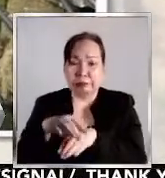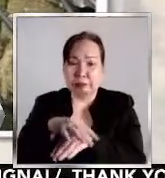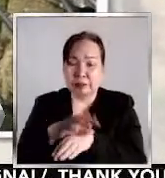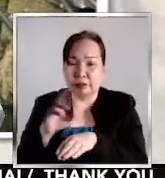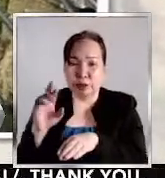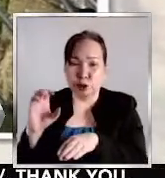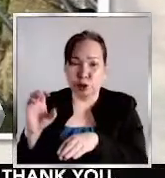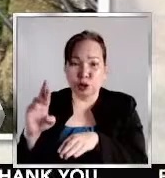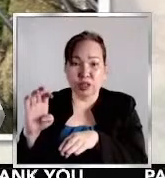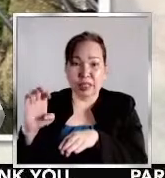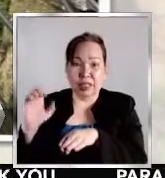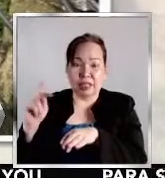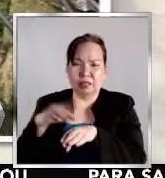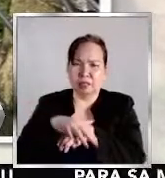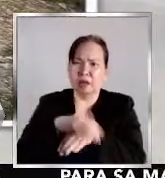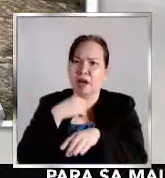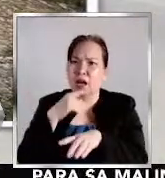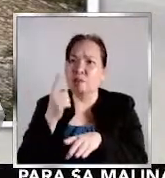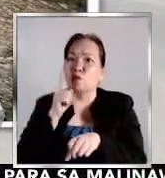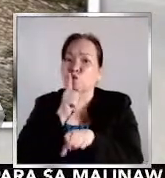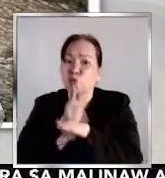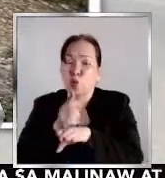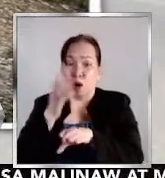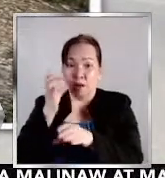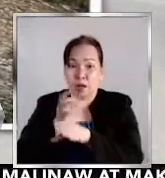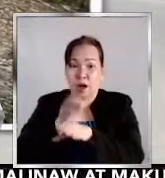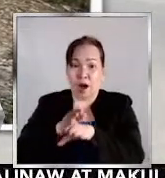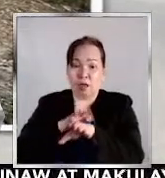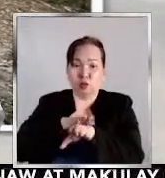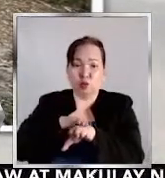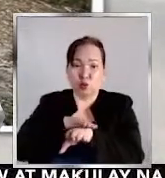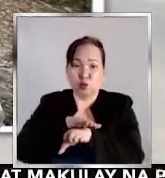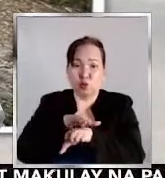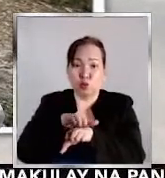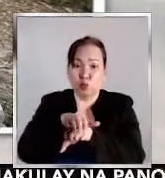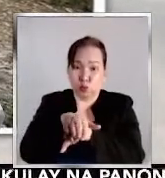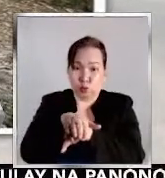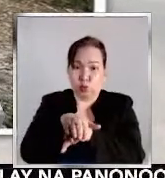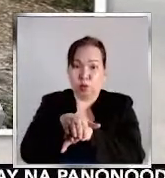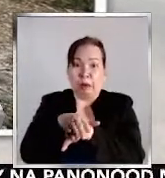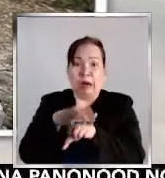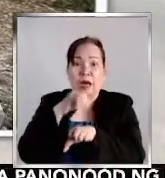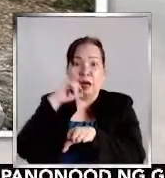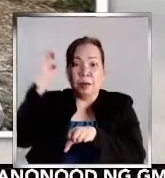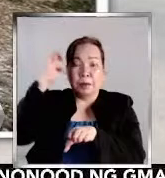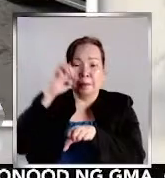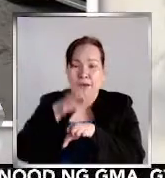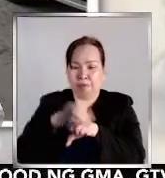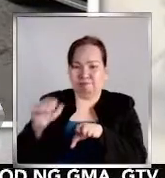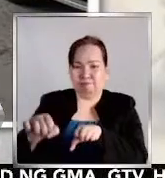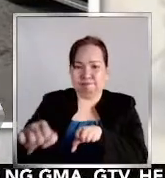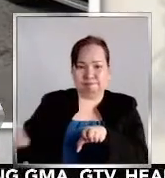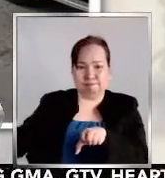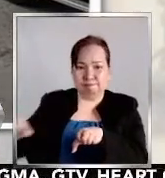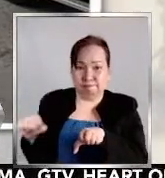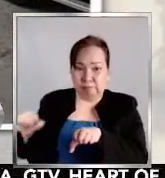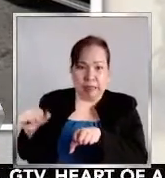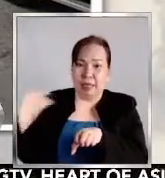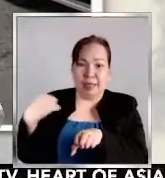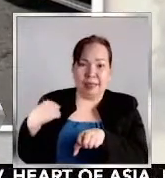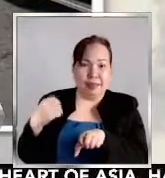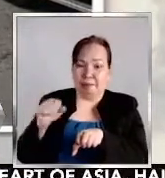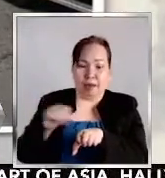Office, paparada sana ang kotse pero hindi na malaya ng driver na hindi naka-reverse ang gear ng kotse. Pagtapak niya